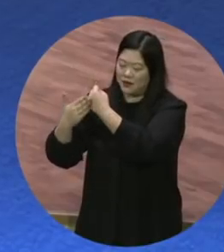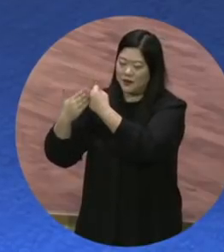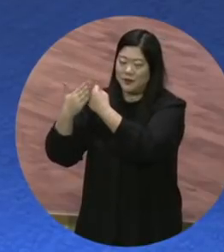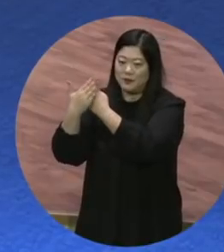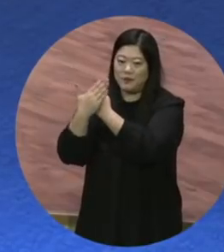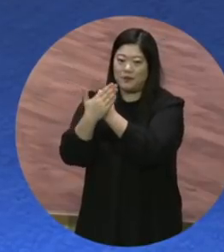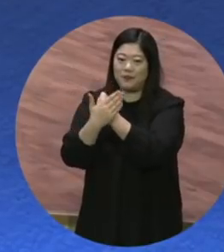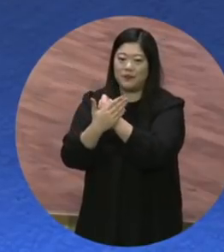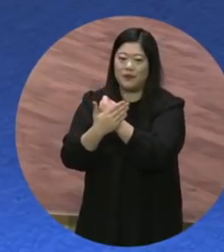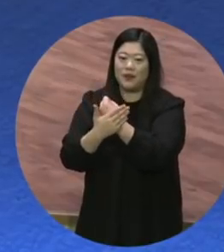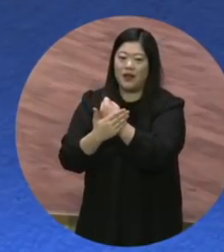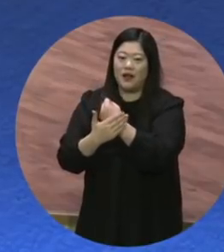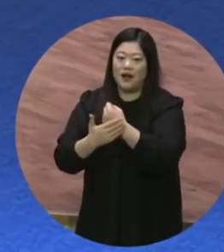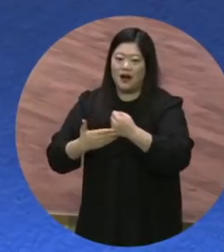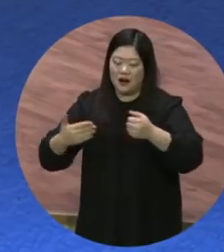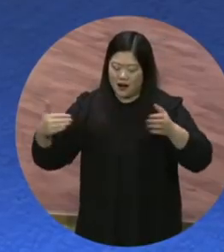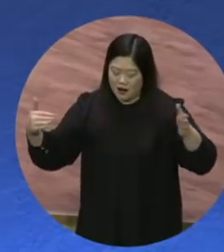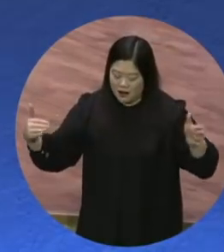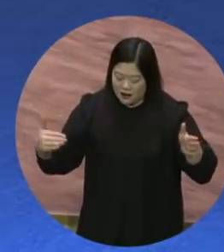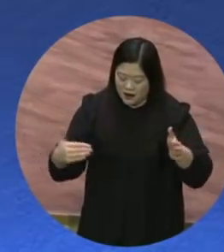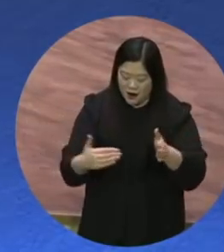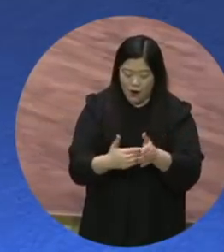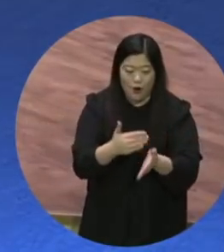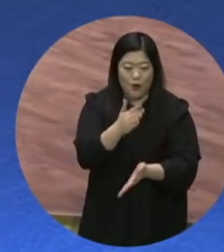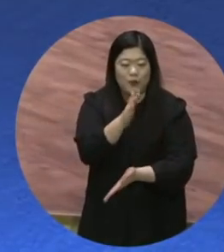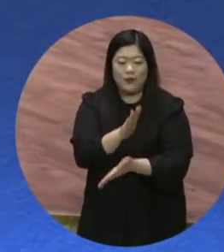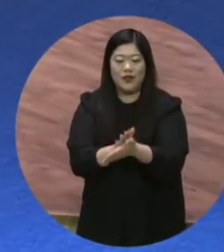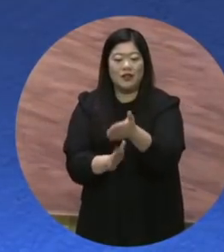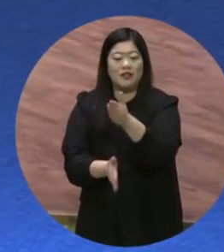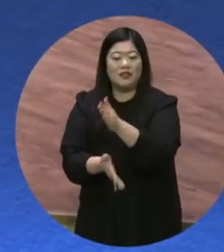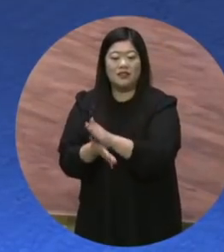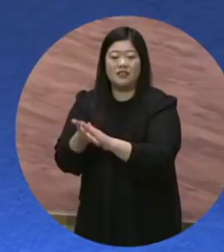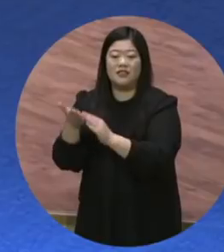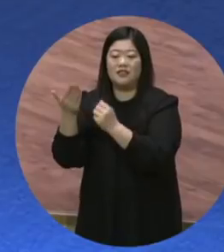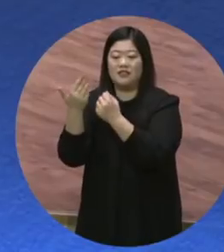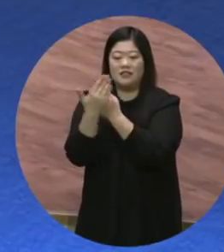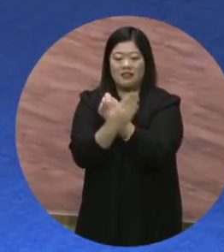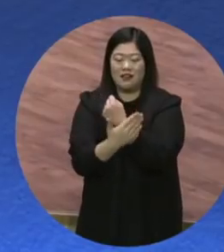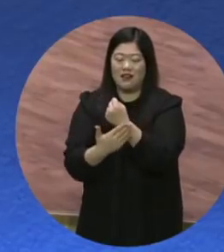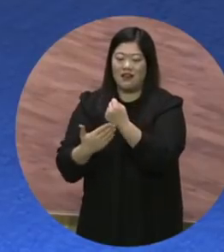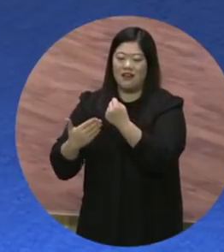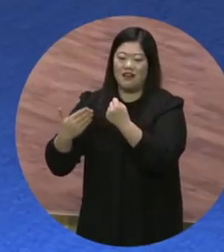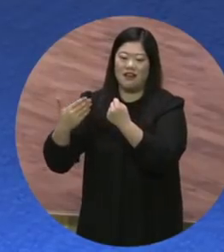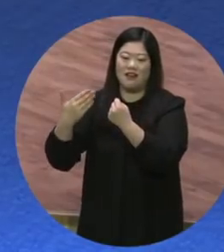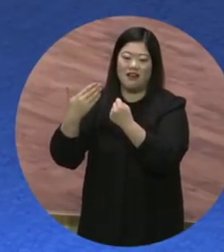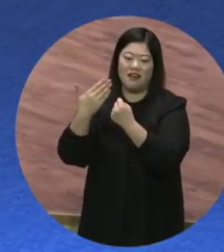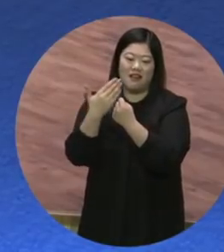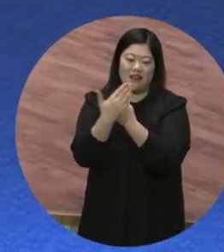하나님 은혜라 하얀 언어